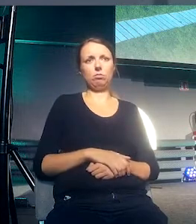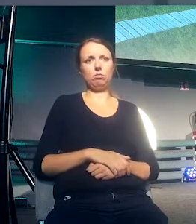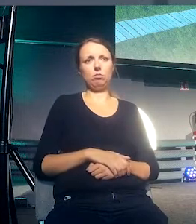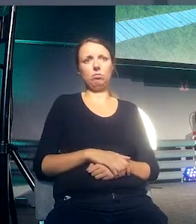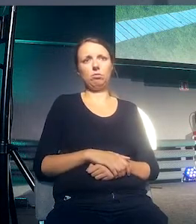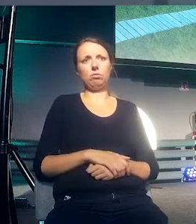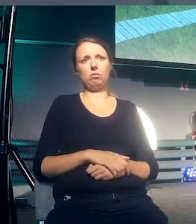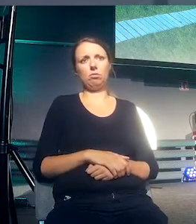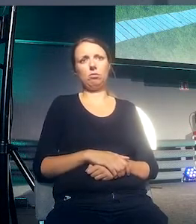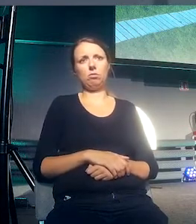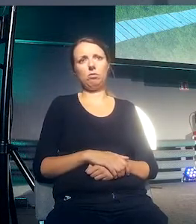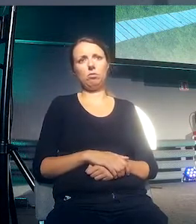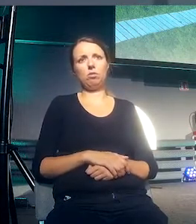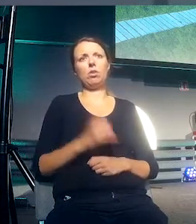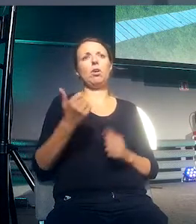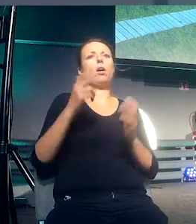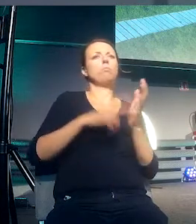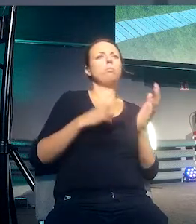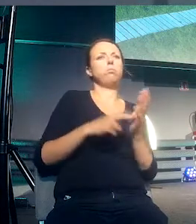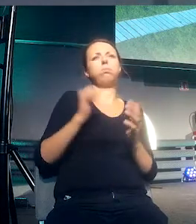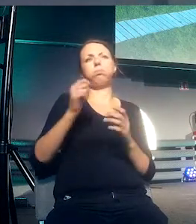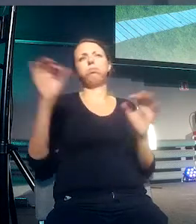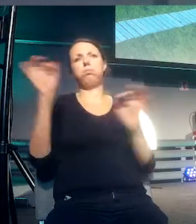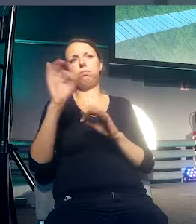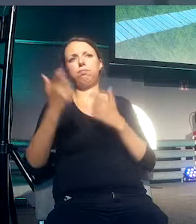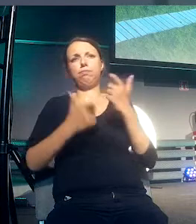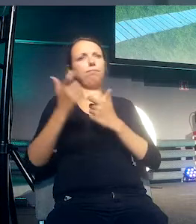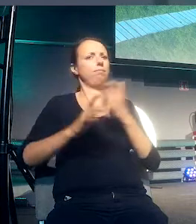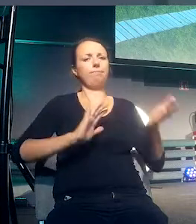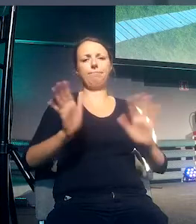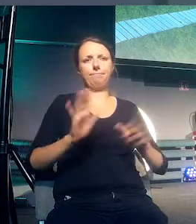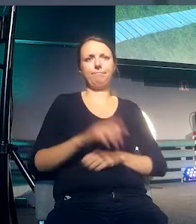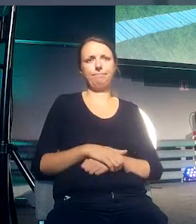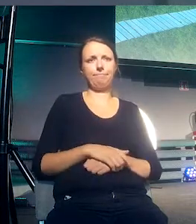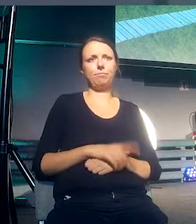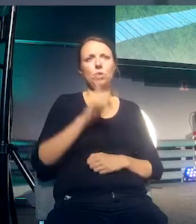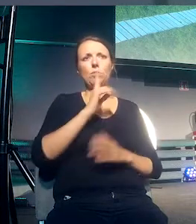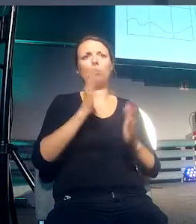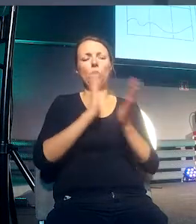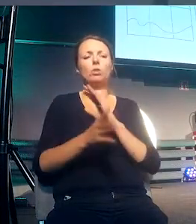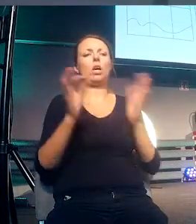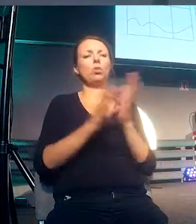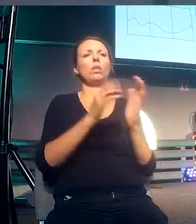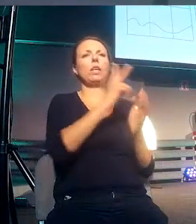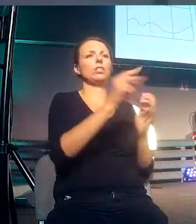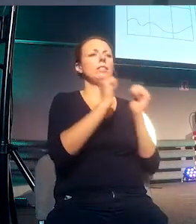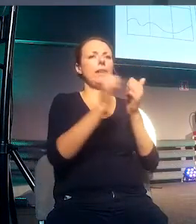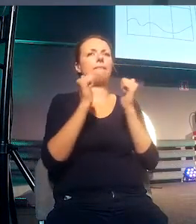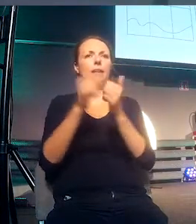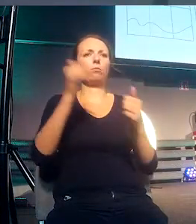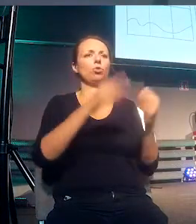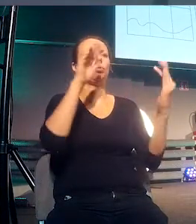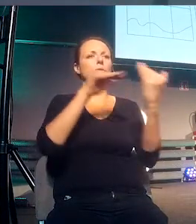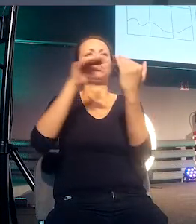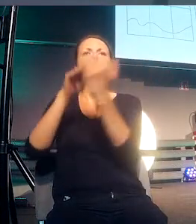kompetencji czy z czystej złośliwości. Po prostu są delegowani do innego typu zadań, a my jako UX